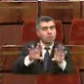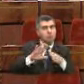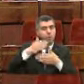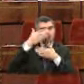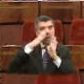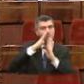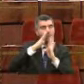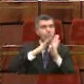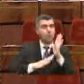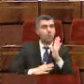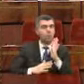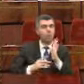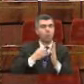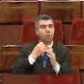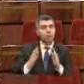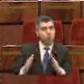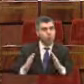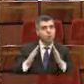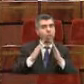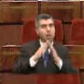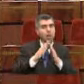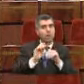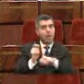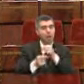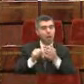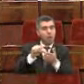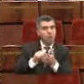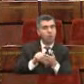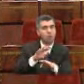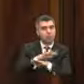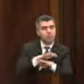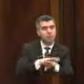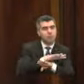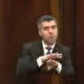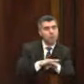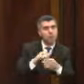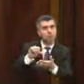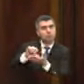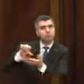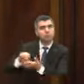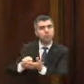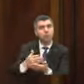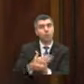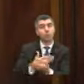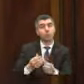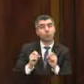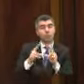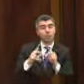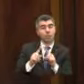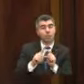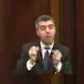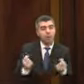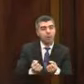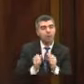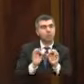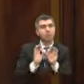كاين داخل المغرب جبال الاطلس في في في في جهات معينه ما كاينش هذيك الإقلاع اللي كان طمحوا له في